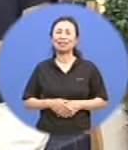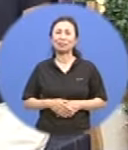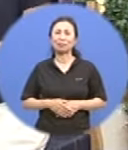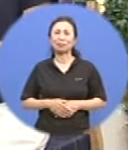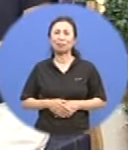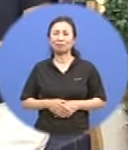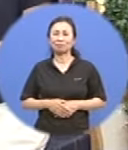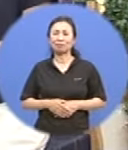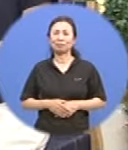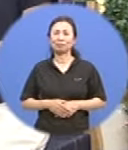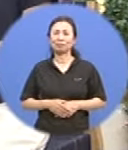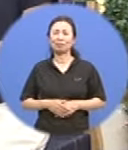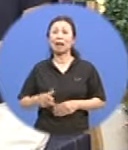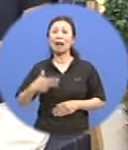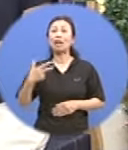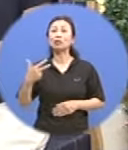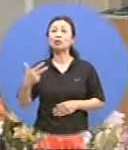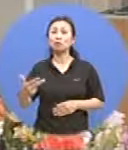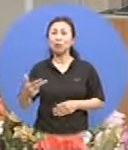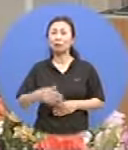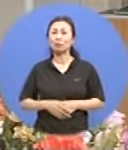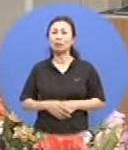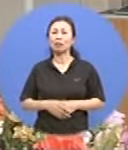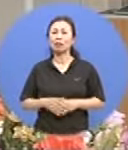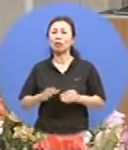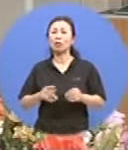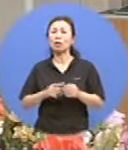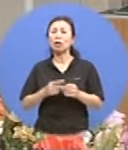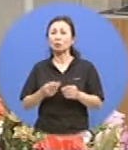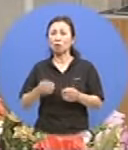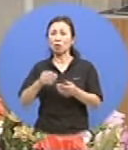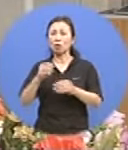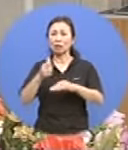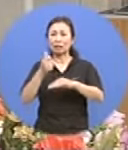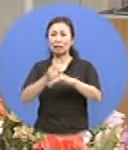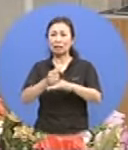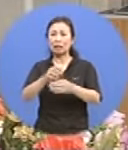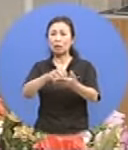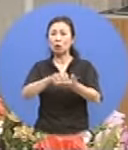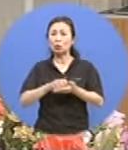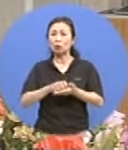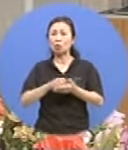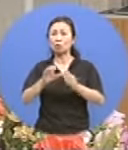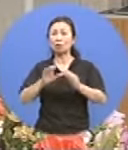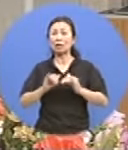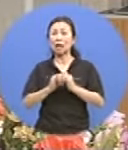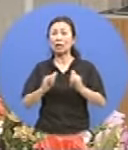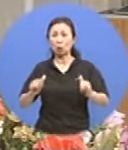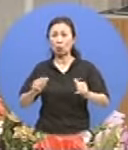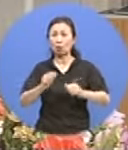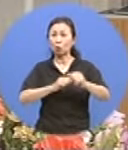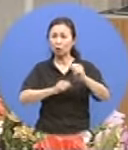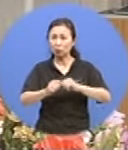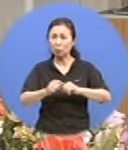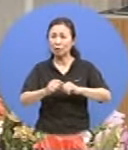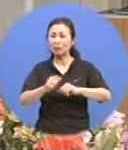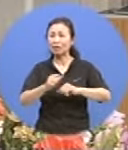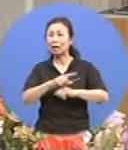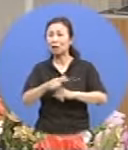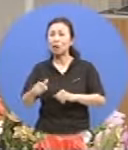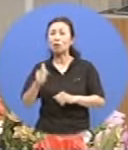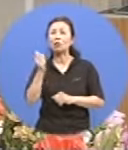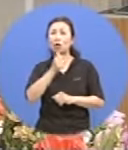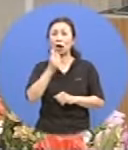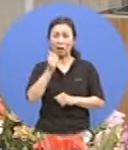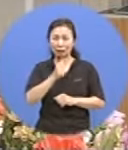紀の国21、来週は今年度の知事表彰を受賞された方々の取り組みや功績を紹介するほか、